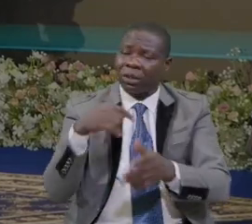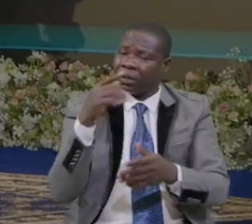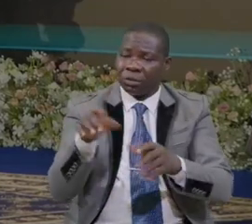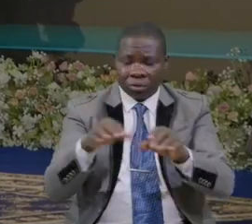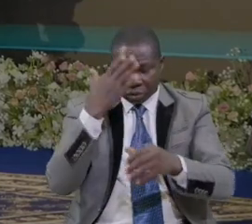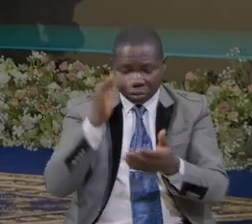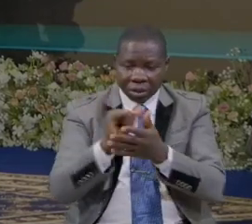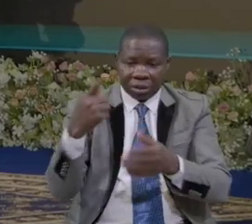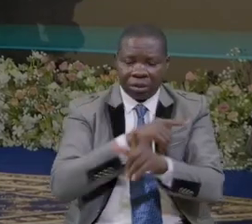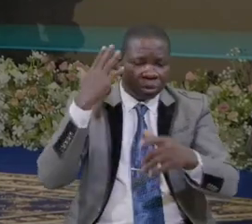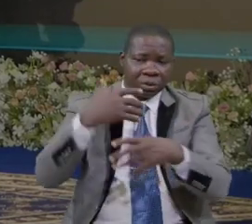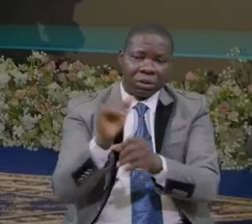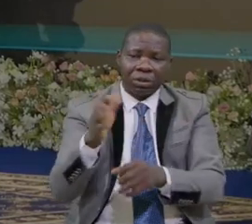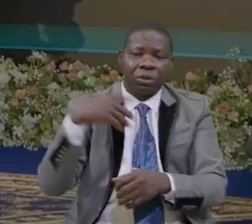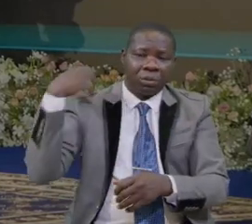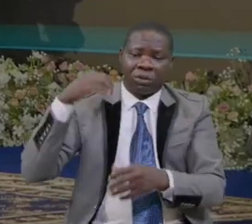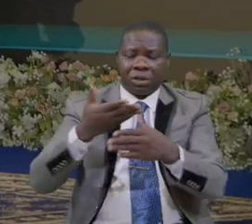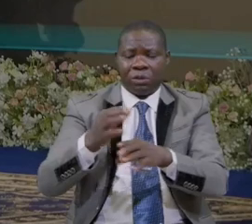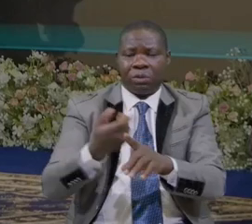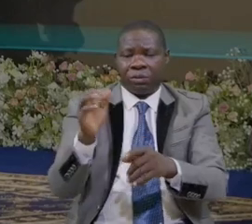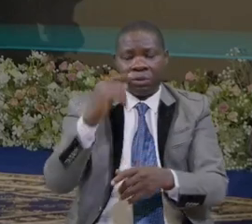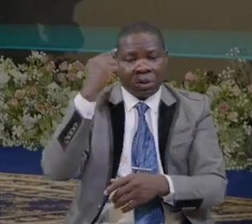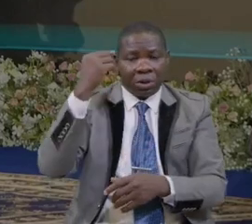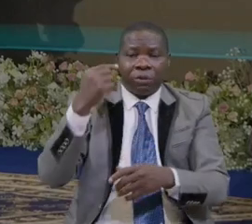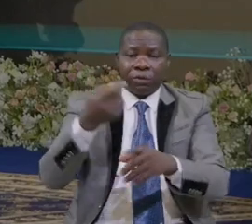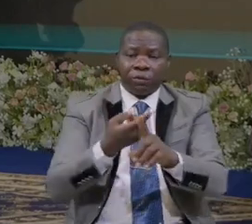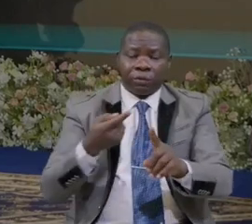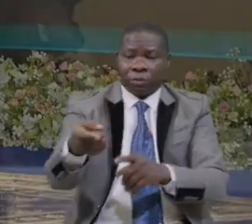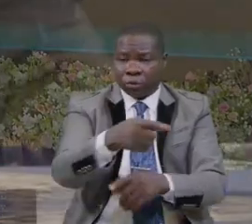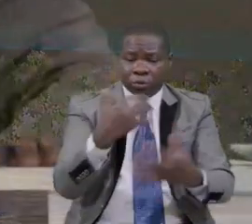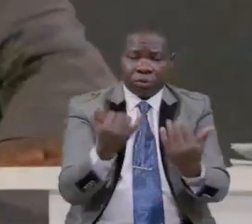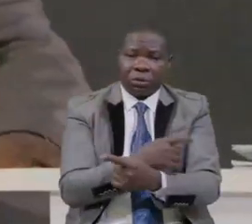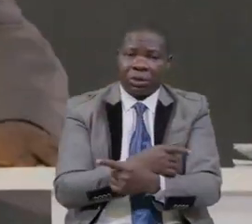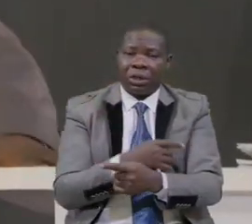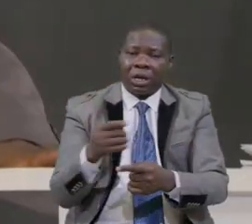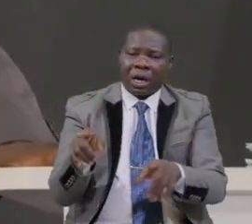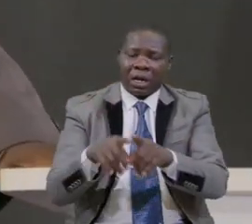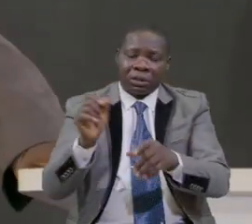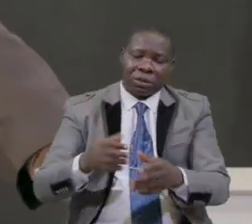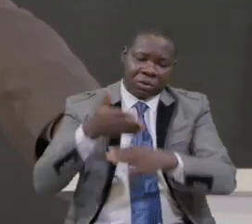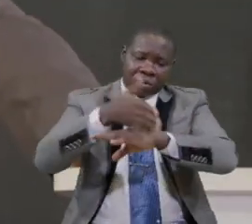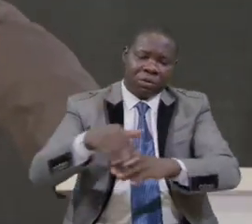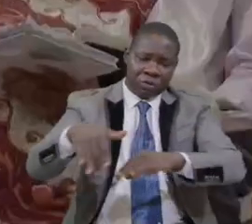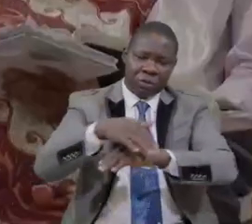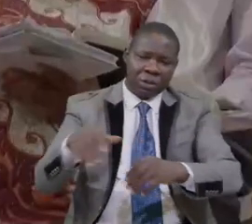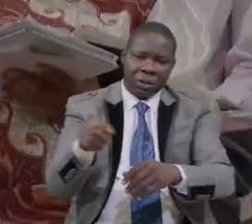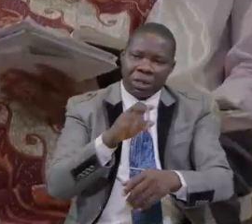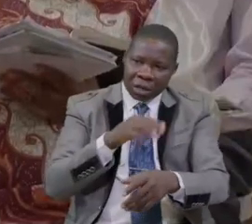maître de dessus ta tête aujourd'hui? Comme il a traversé, ils observaient. Ils vont